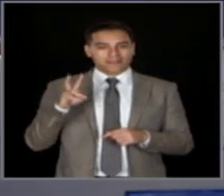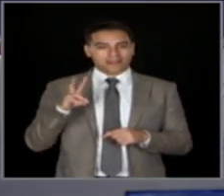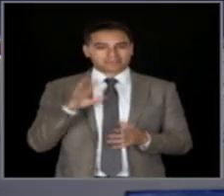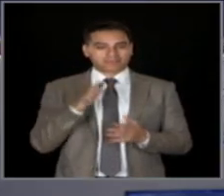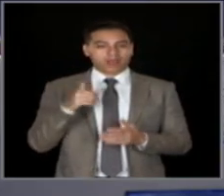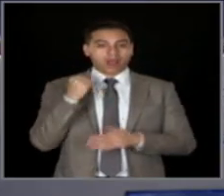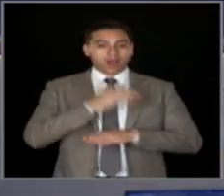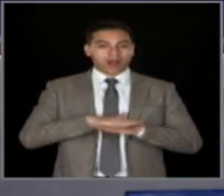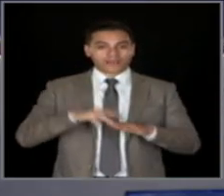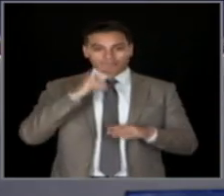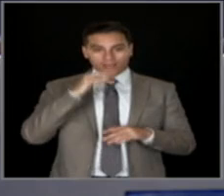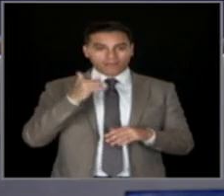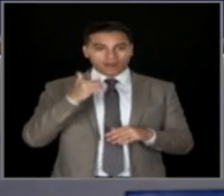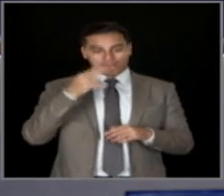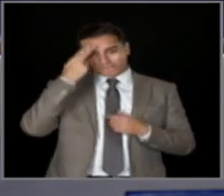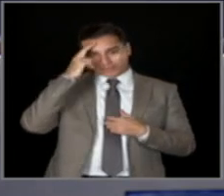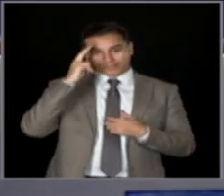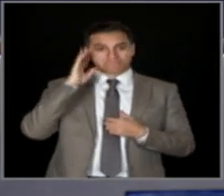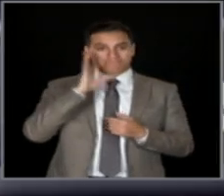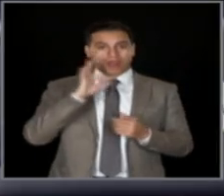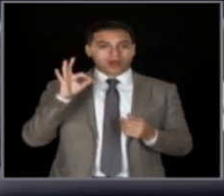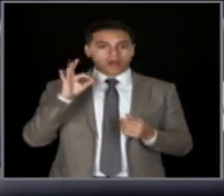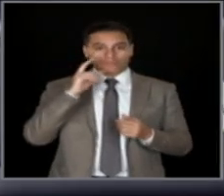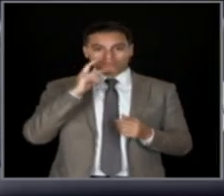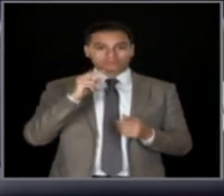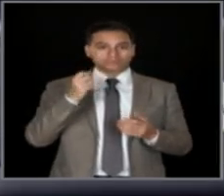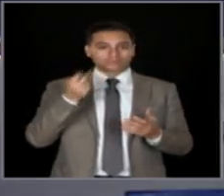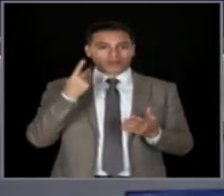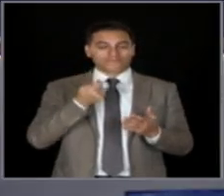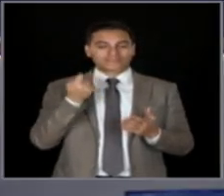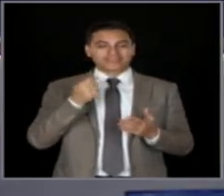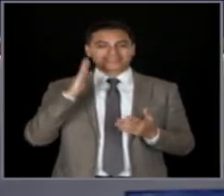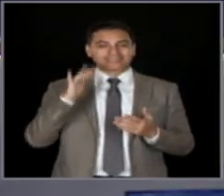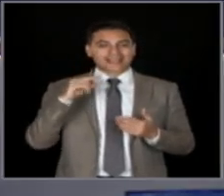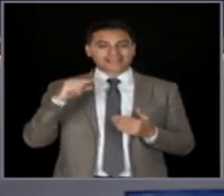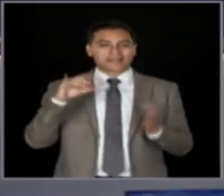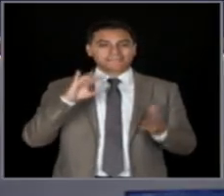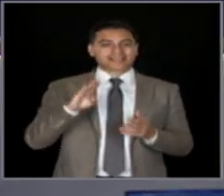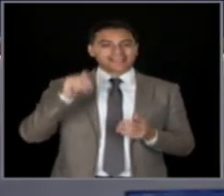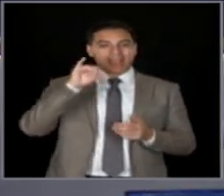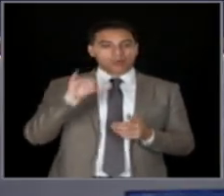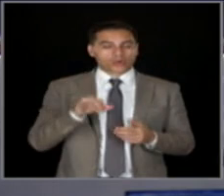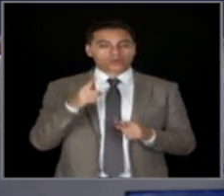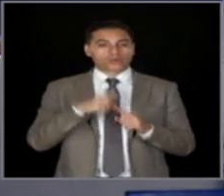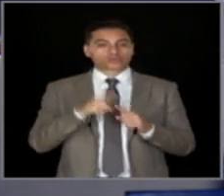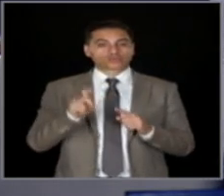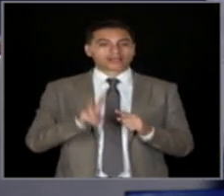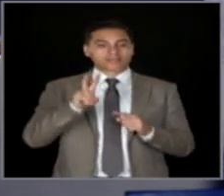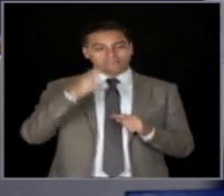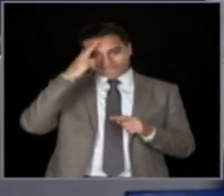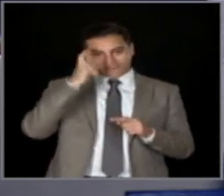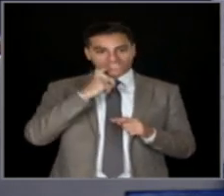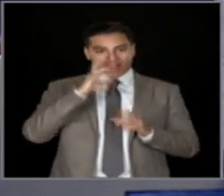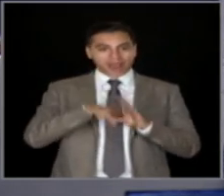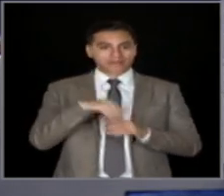الارض بتتكلم عربي. سيد مكاوي. سيد مكاوي. السؤال السابع، من هي الفنانة التي قامت بدور أمينة